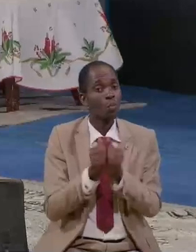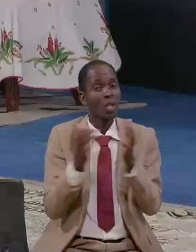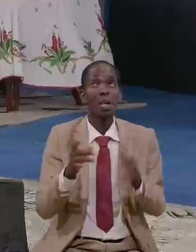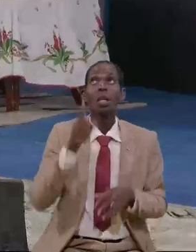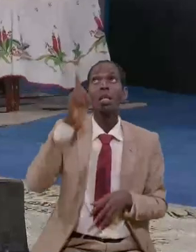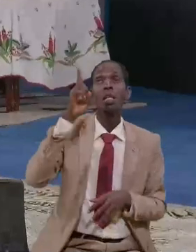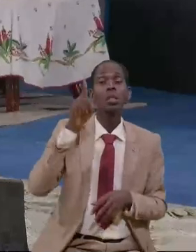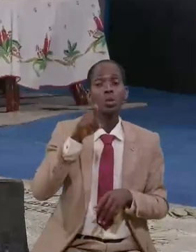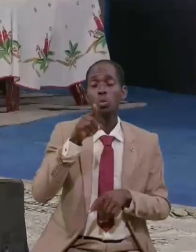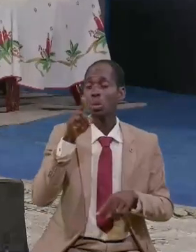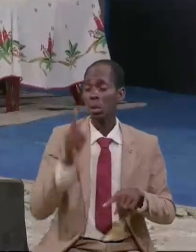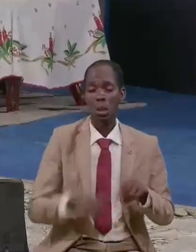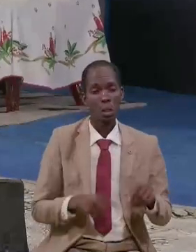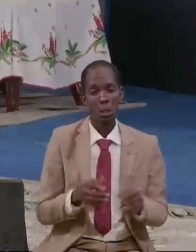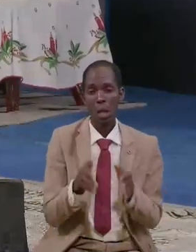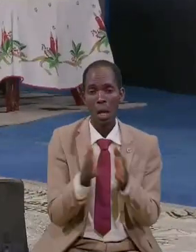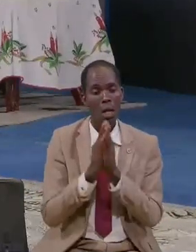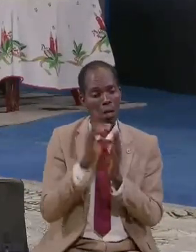ne pouvez rien décréter.